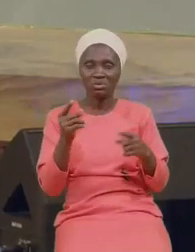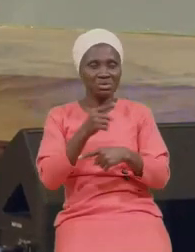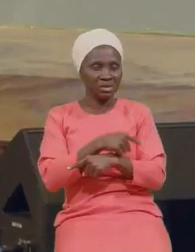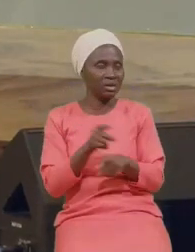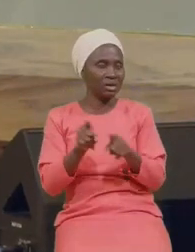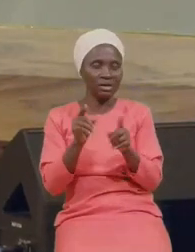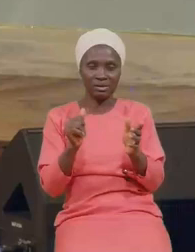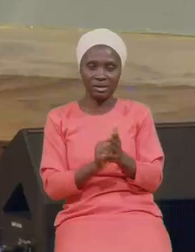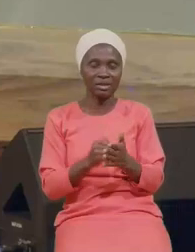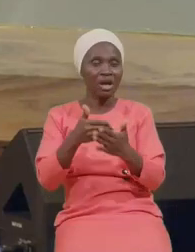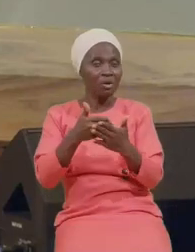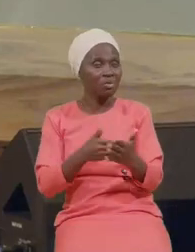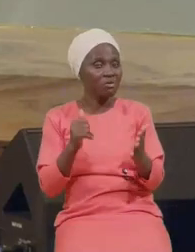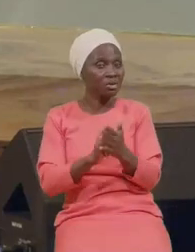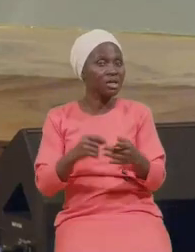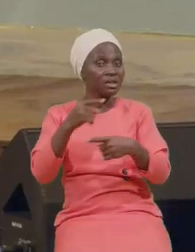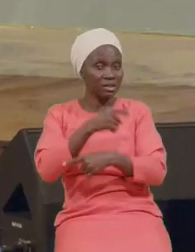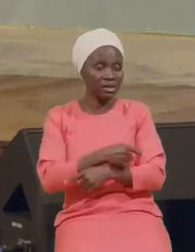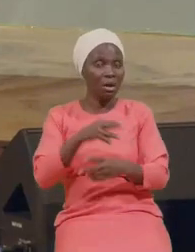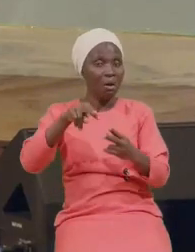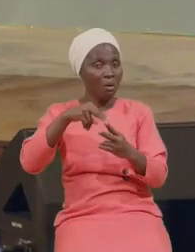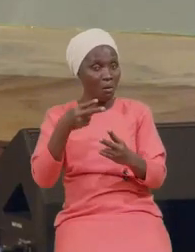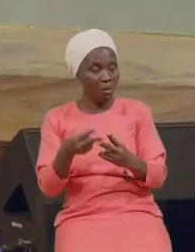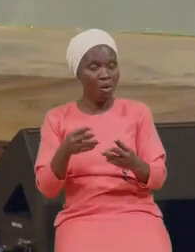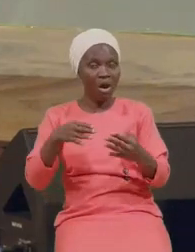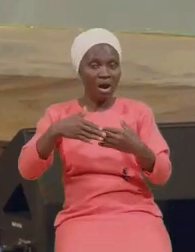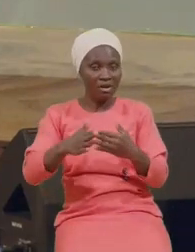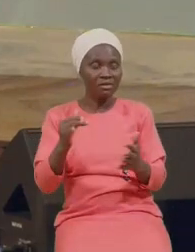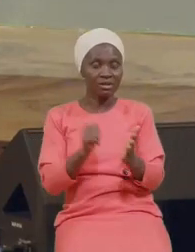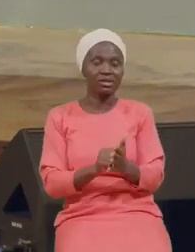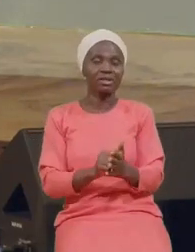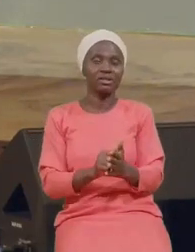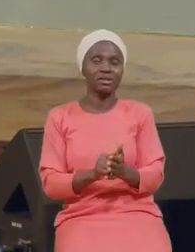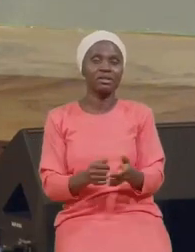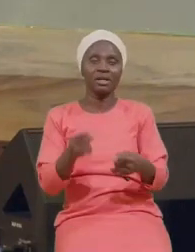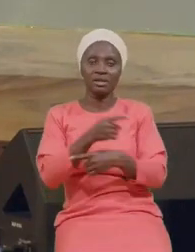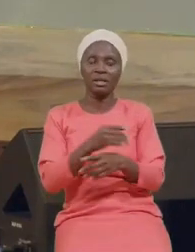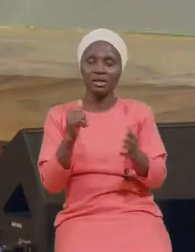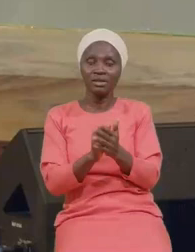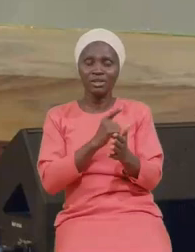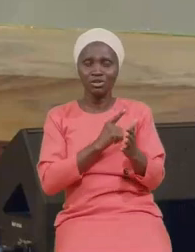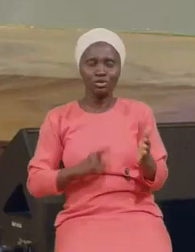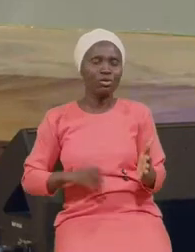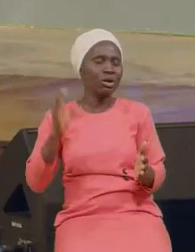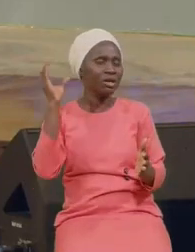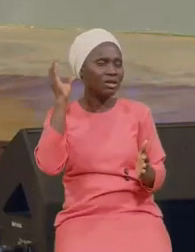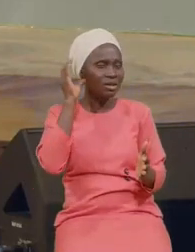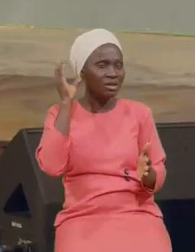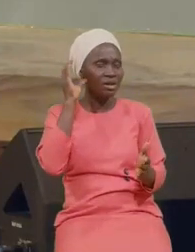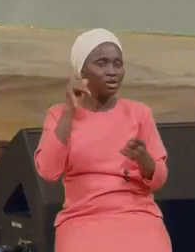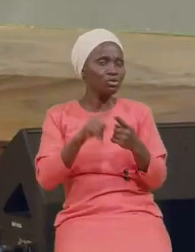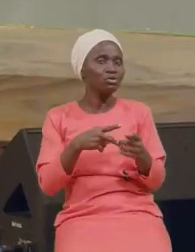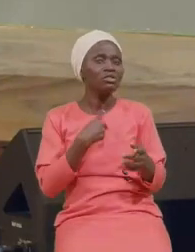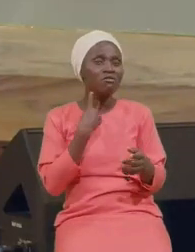pointu de jour comme celui-là ni avant ni après ou l'Éternel est